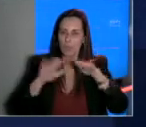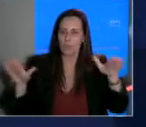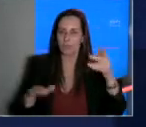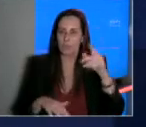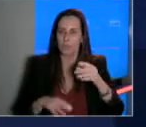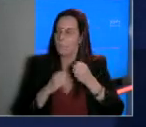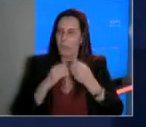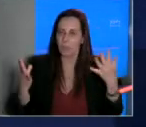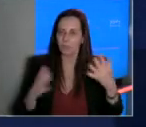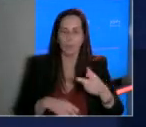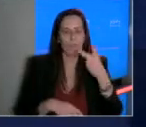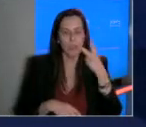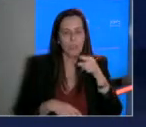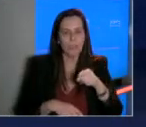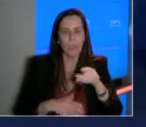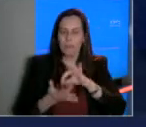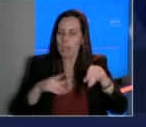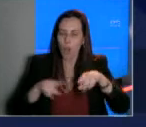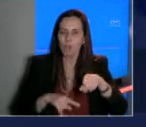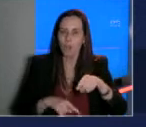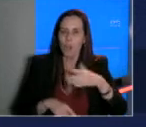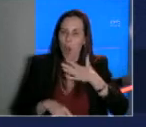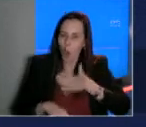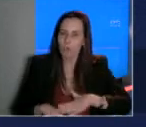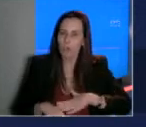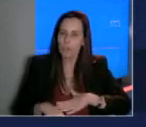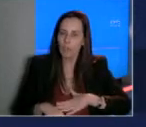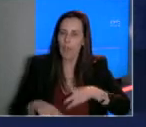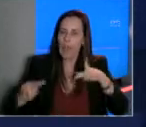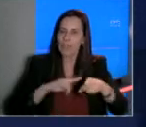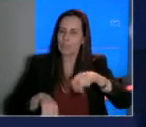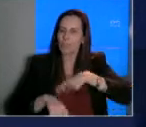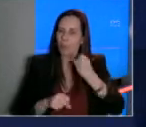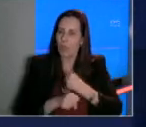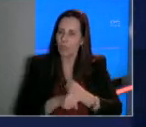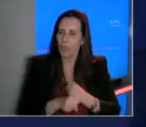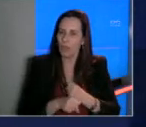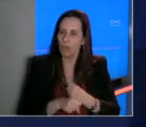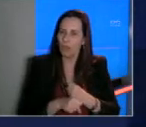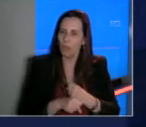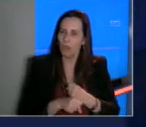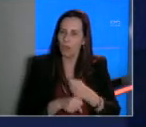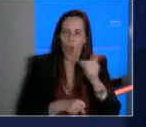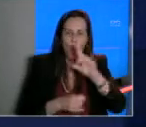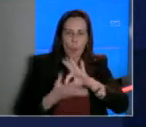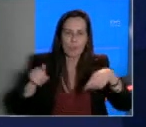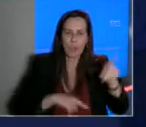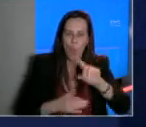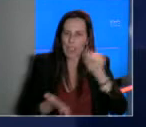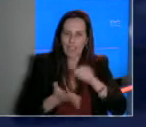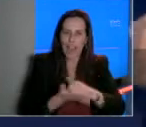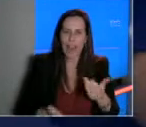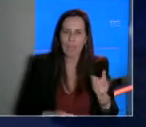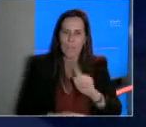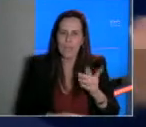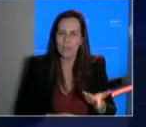אחד. מדהים. ושתיים, זה שמשרד החוץ דווקא רוצה לקצץ לכם בשעות. לא משרד החוץ, חס ושלום.